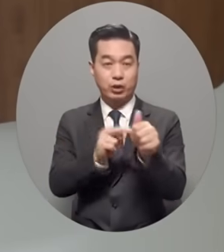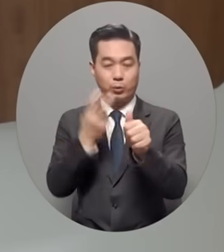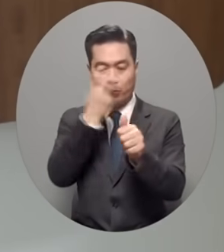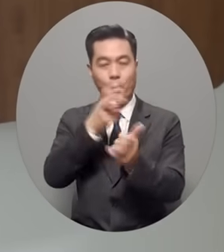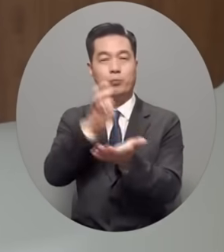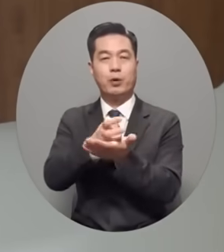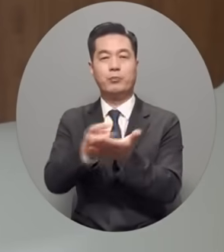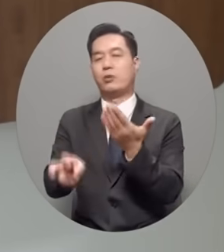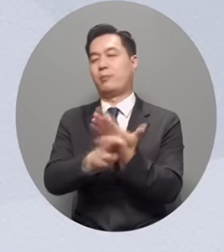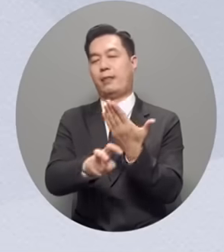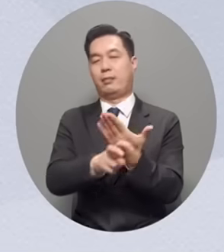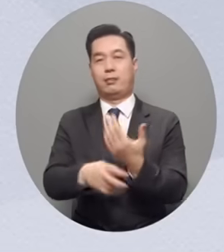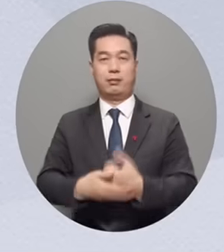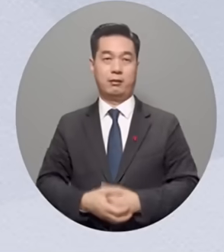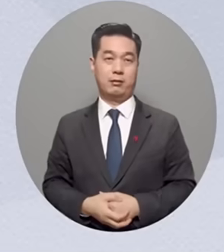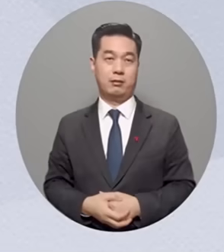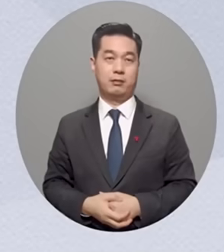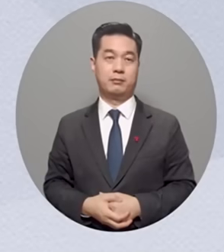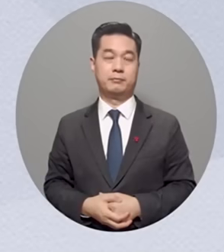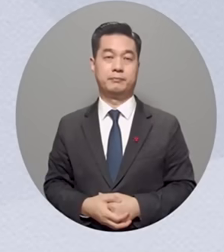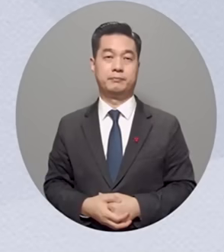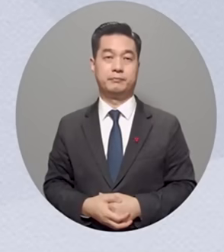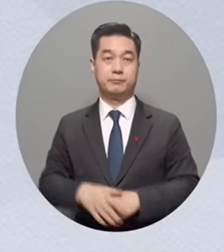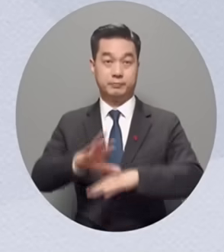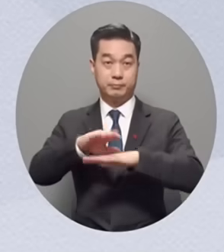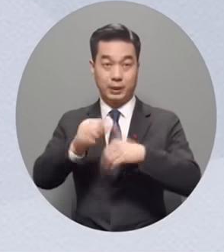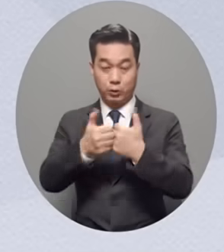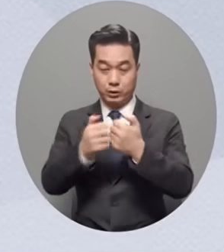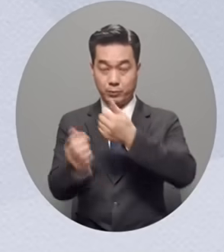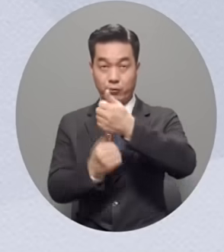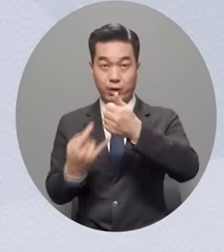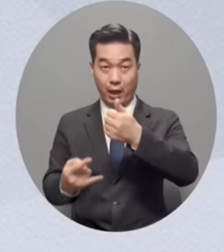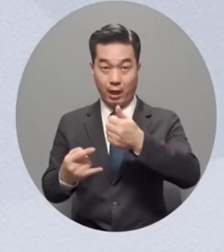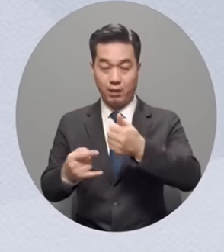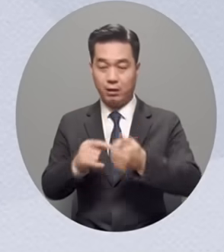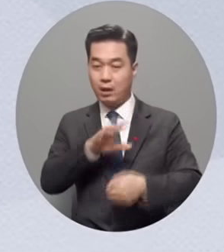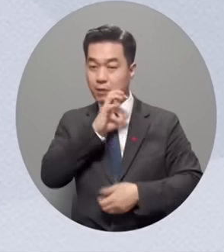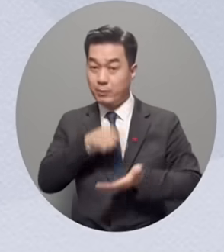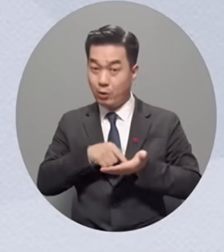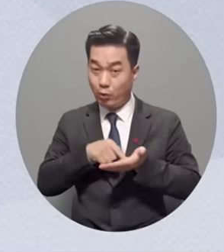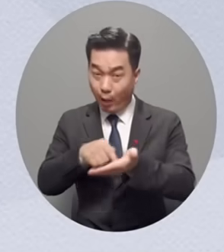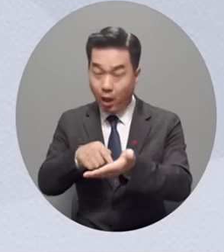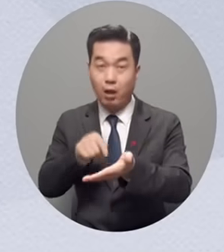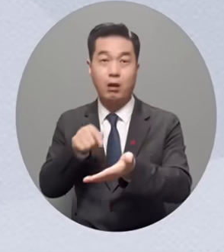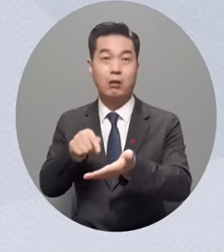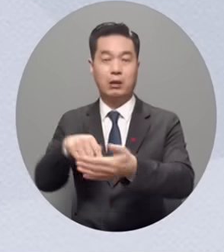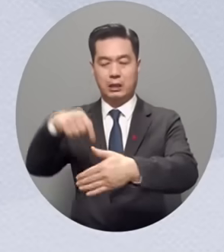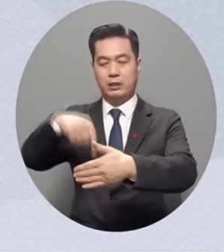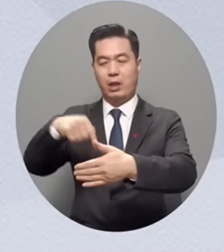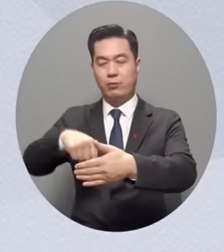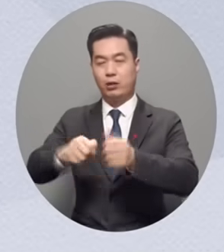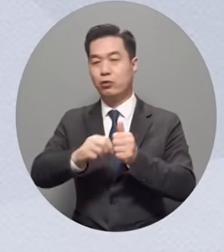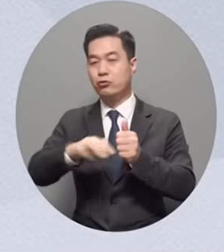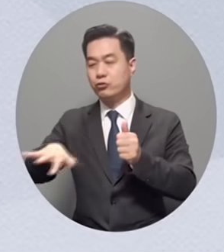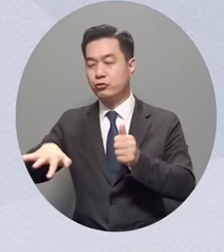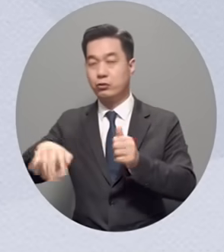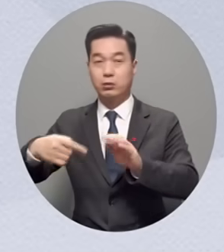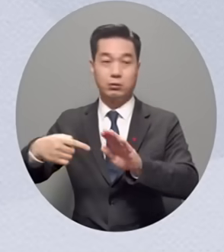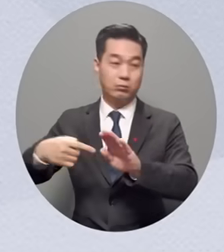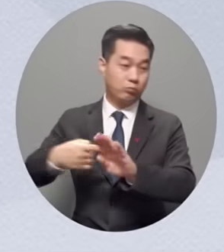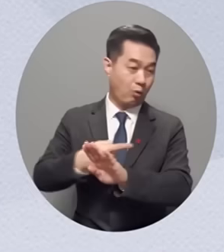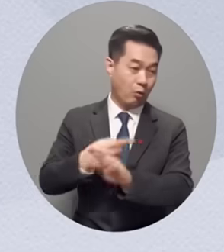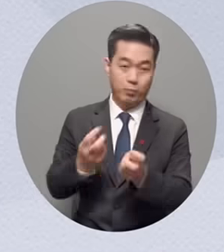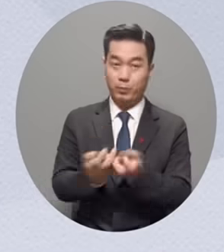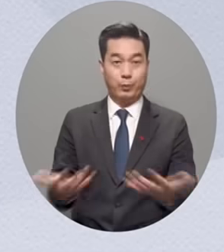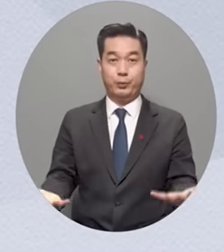위반인 것으로 알려졌습니다. 방심위는 민원인 정보는 민원을 접수한 방심위 내부에서 유출된 것이 아니라면